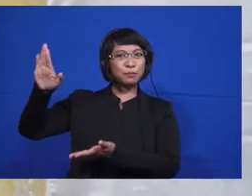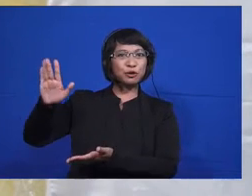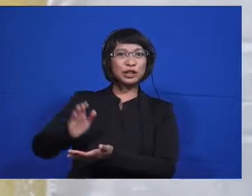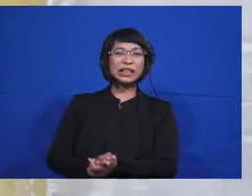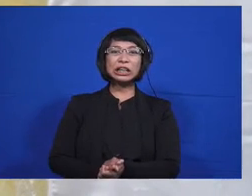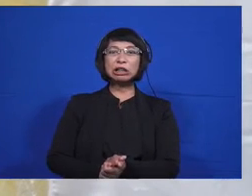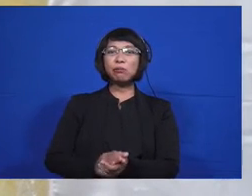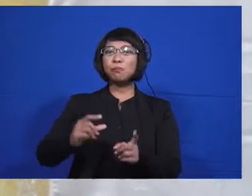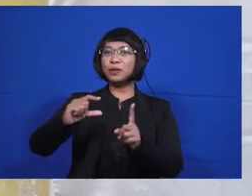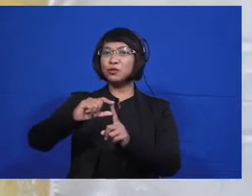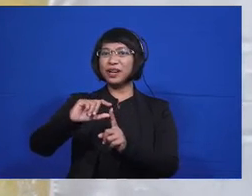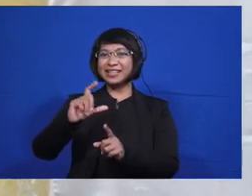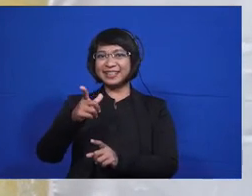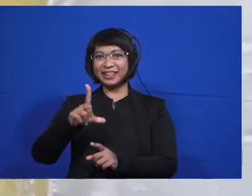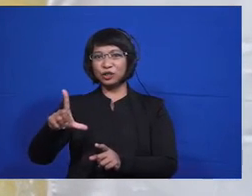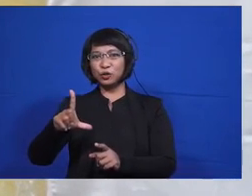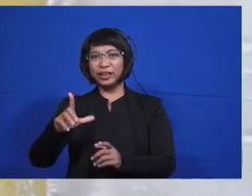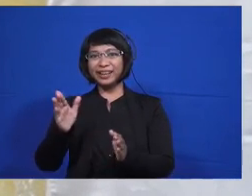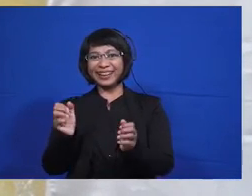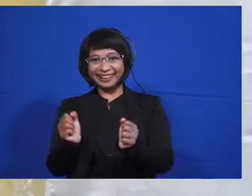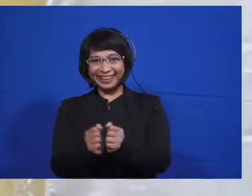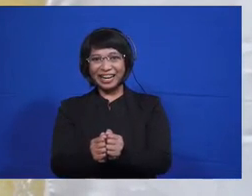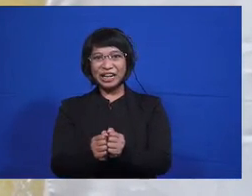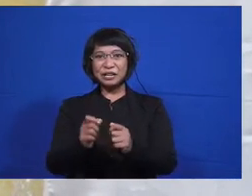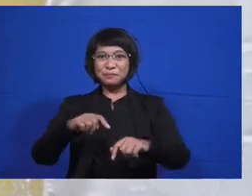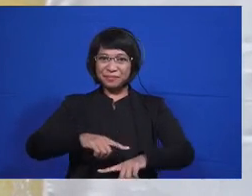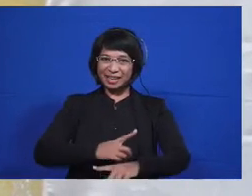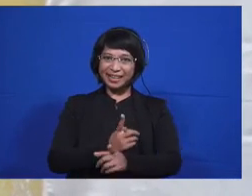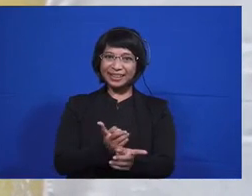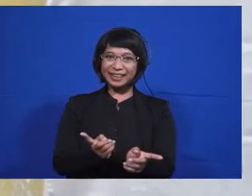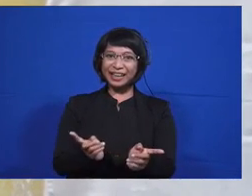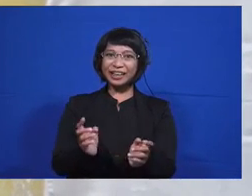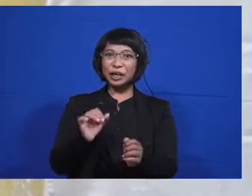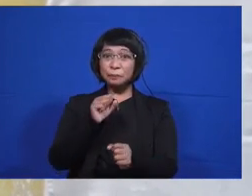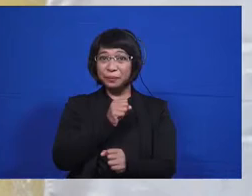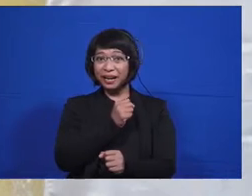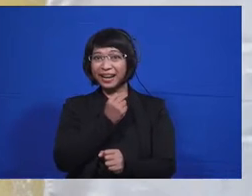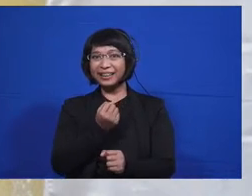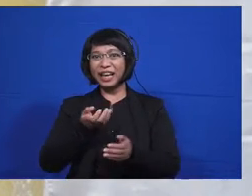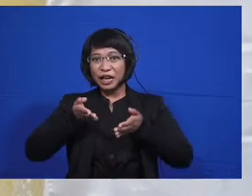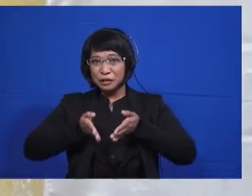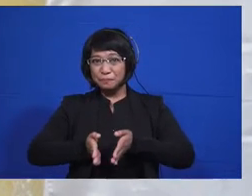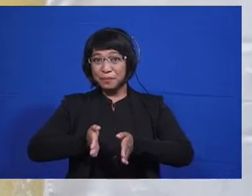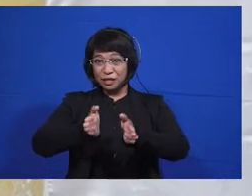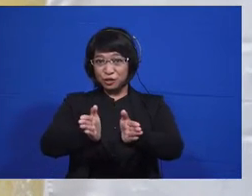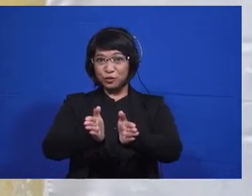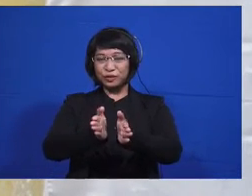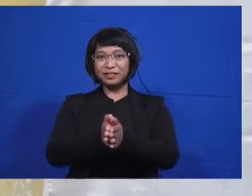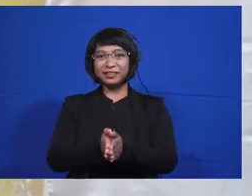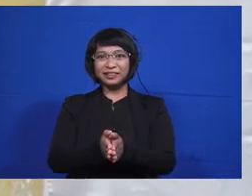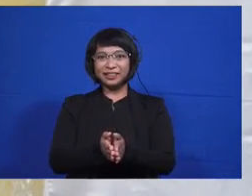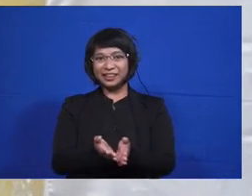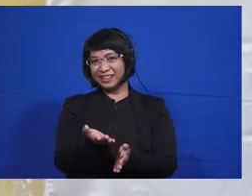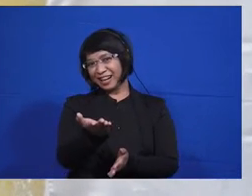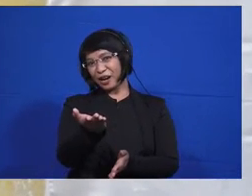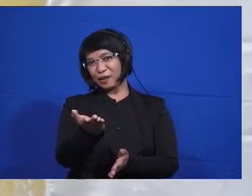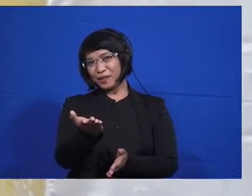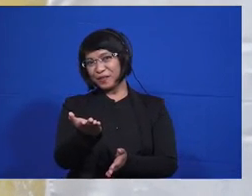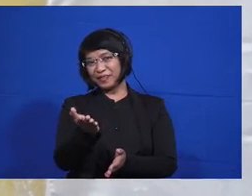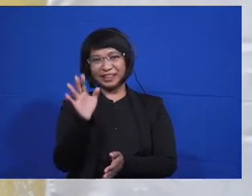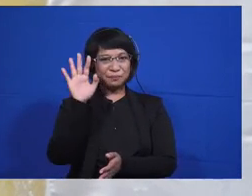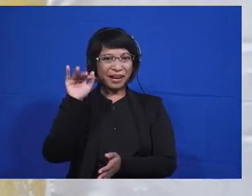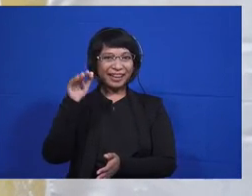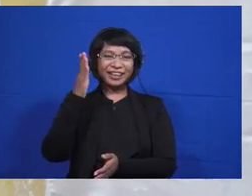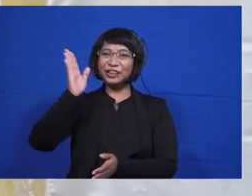petugas liturgi dengan menyanyikan nyanyian perarakan masuk, Kau dipanggil Tuhan dan aku abdi